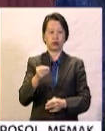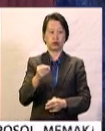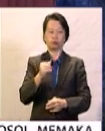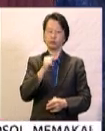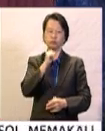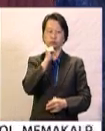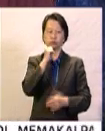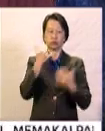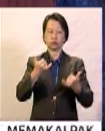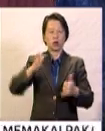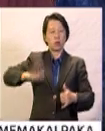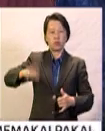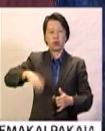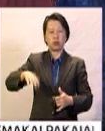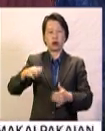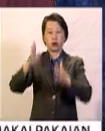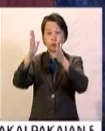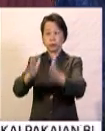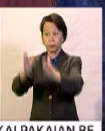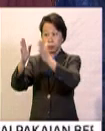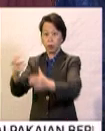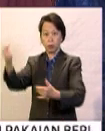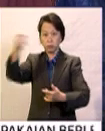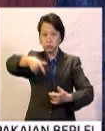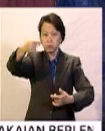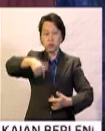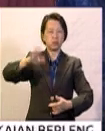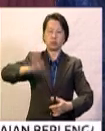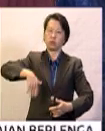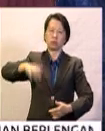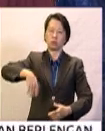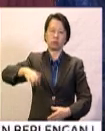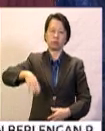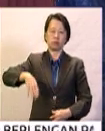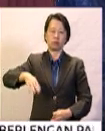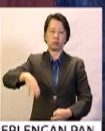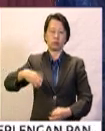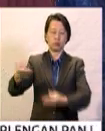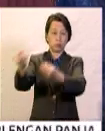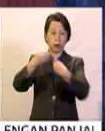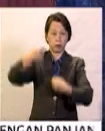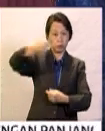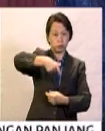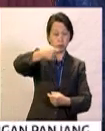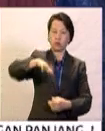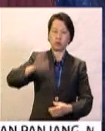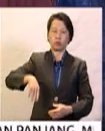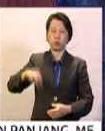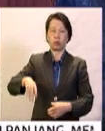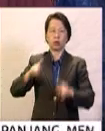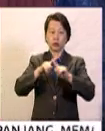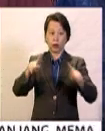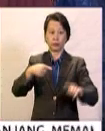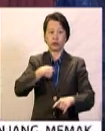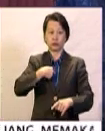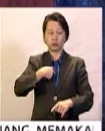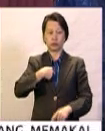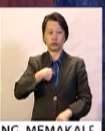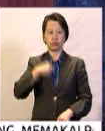tidak setakat ni belum ada lagi pihak yang memberi sumbangan lah. Tapi saya